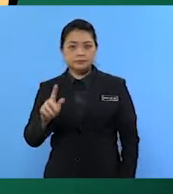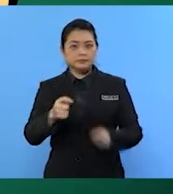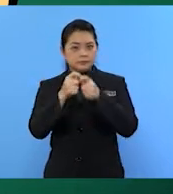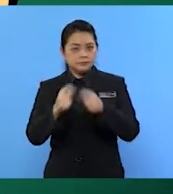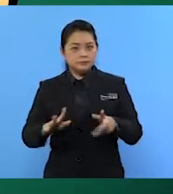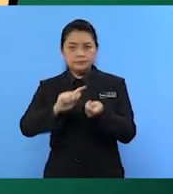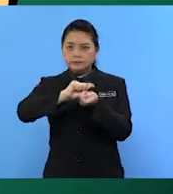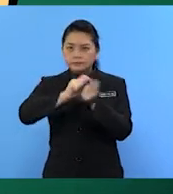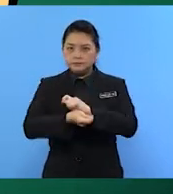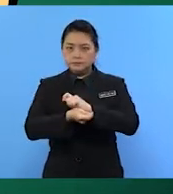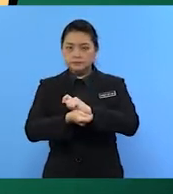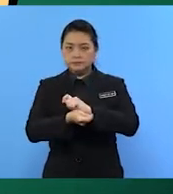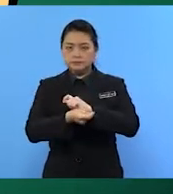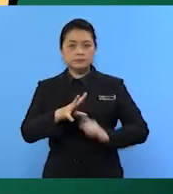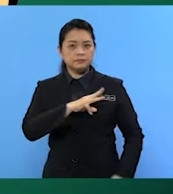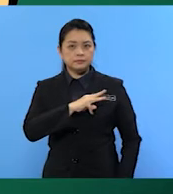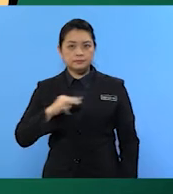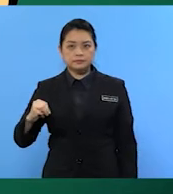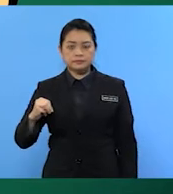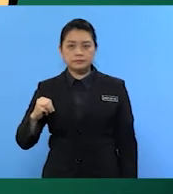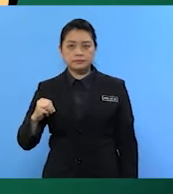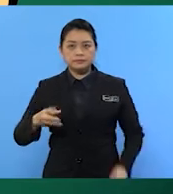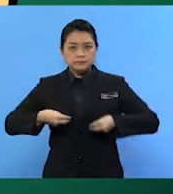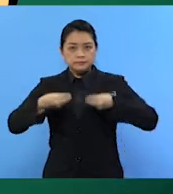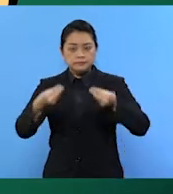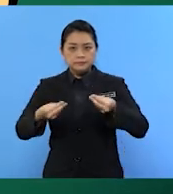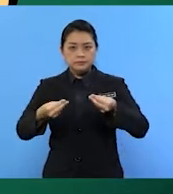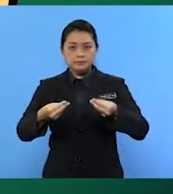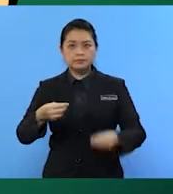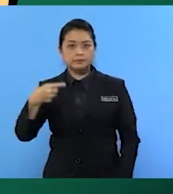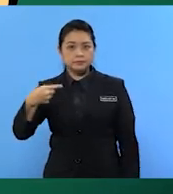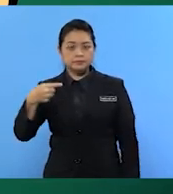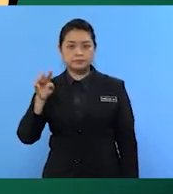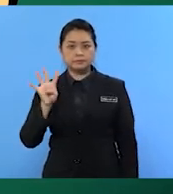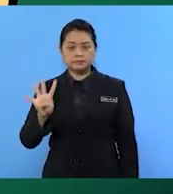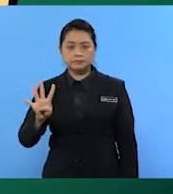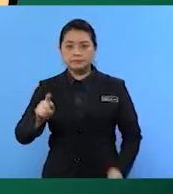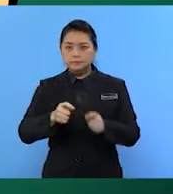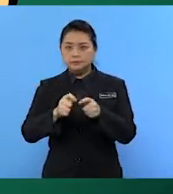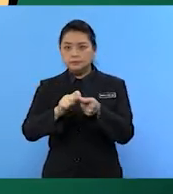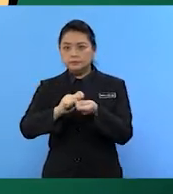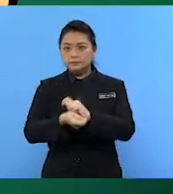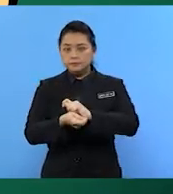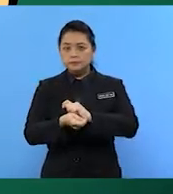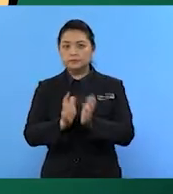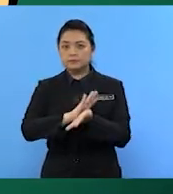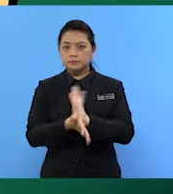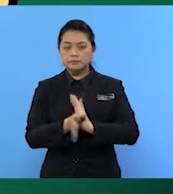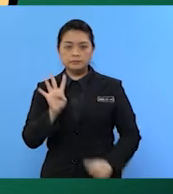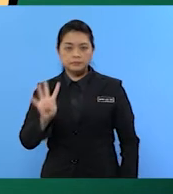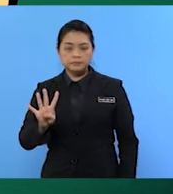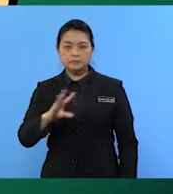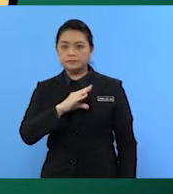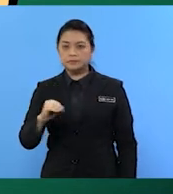telah bertukar. Manakala bagi negatif 4 bertukar menjadi 4